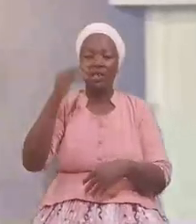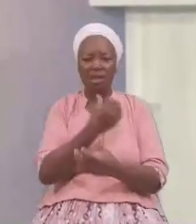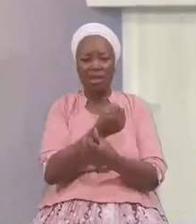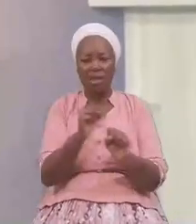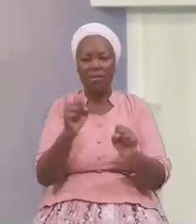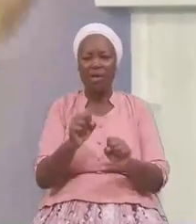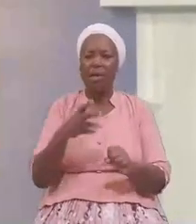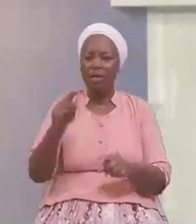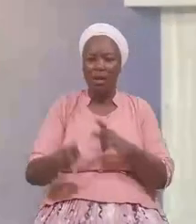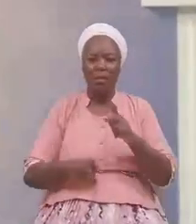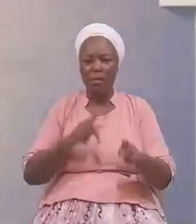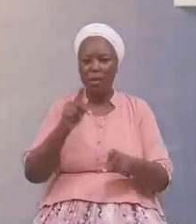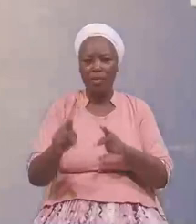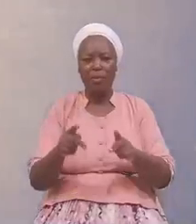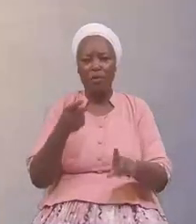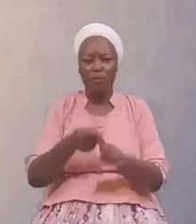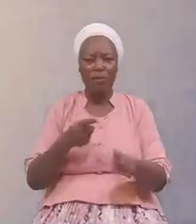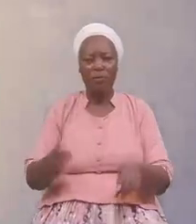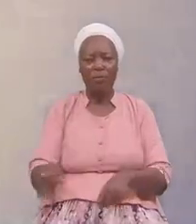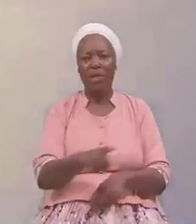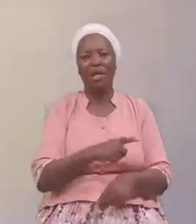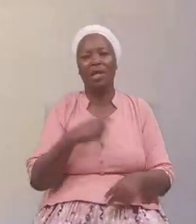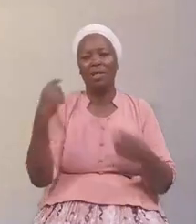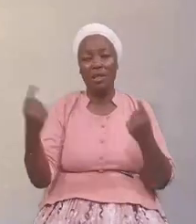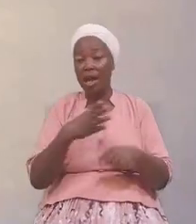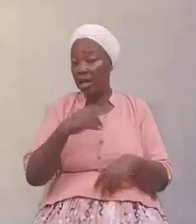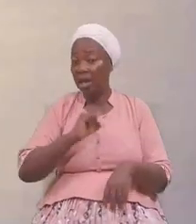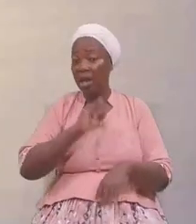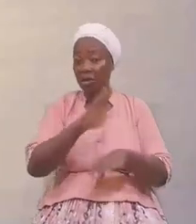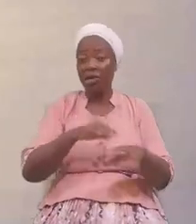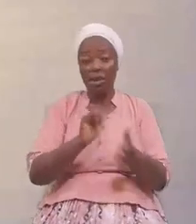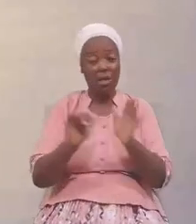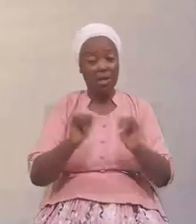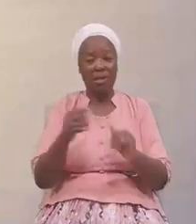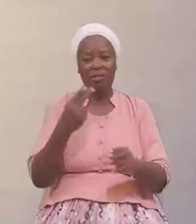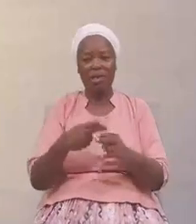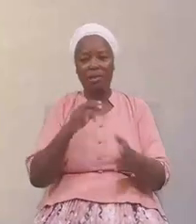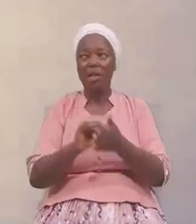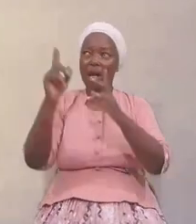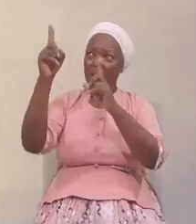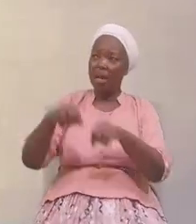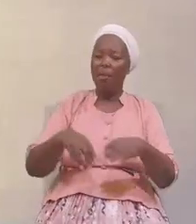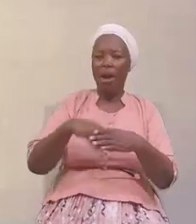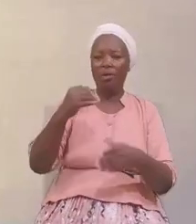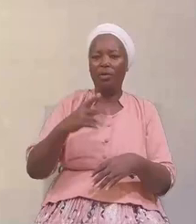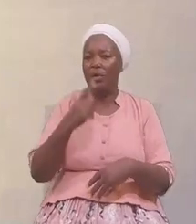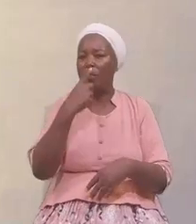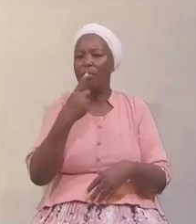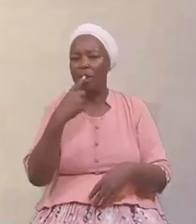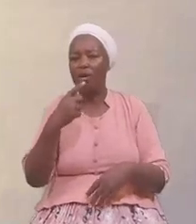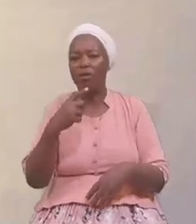peuple de ses péchés. Et j'invoque ce même nom qui est sorti de la bouche des